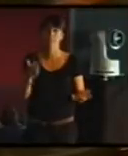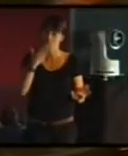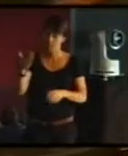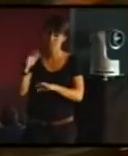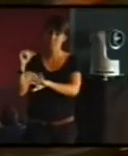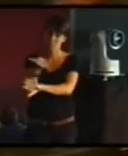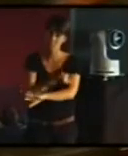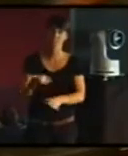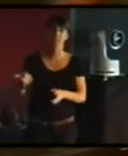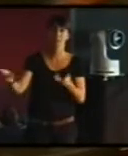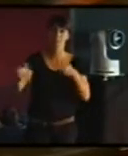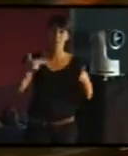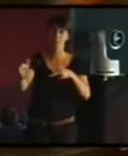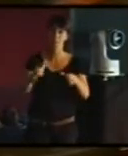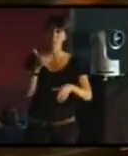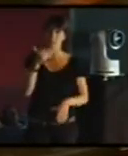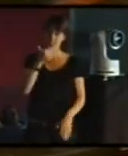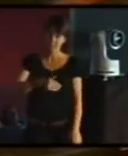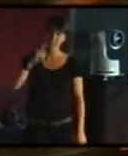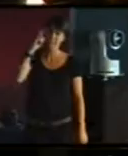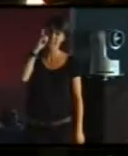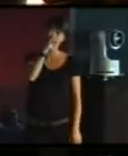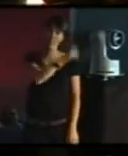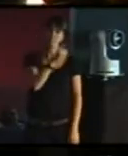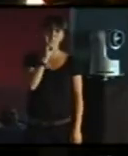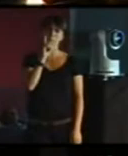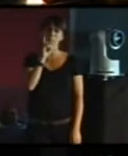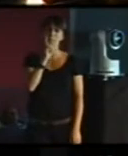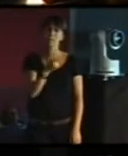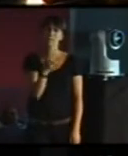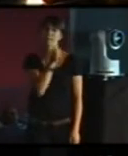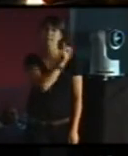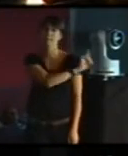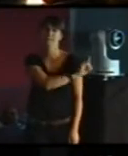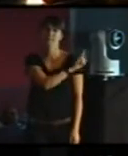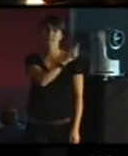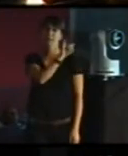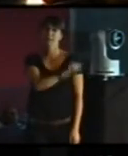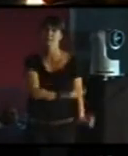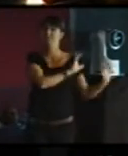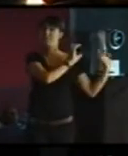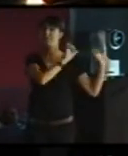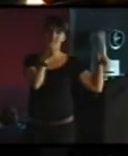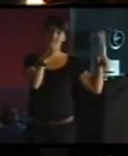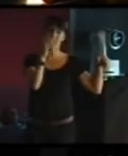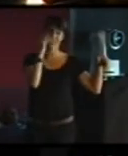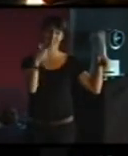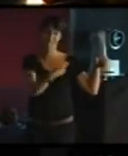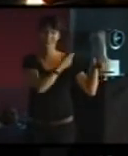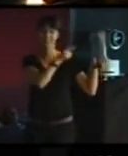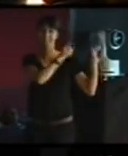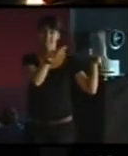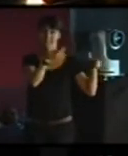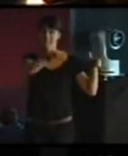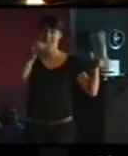accepté de jouer ce jeu qui n'est pas facile, surtout sous l'œil extrêmement acéré de Gaby Dolph, parce qu'il faut accepter de passer